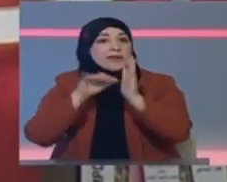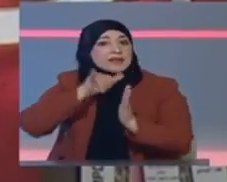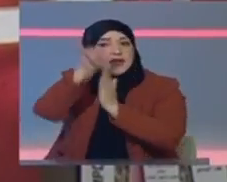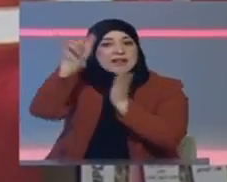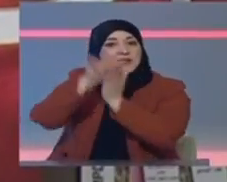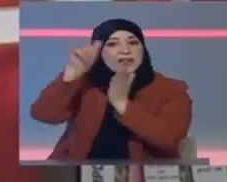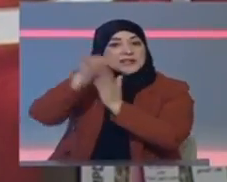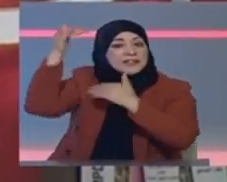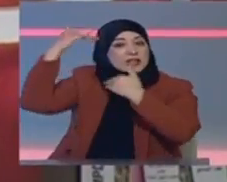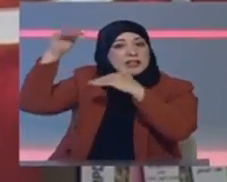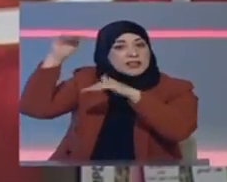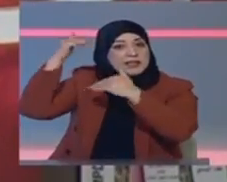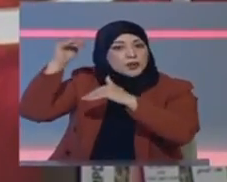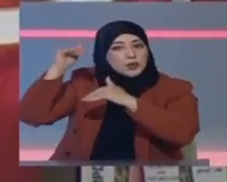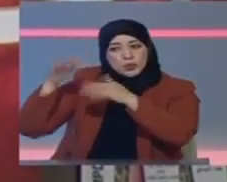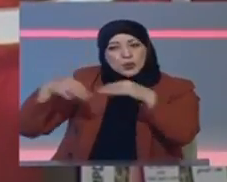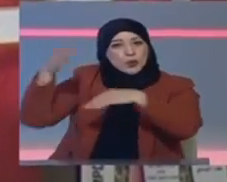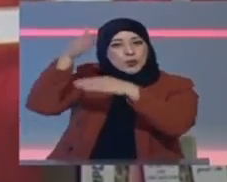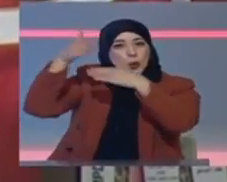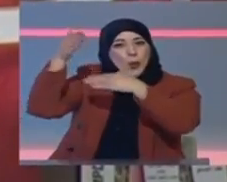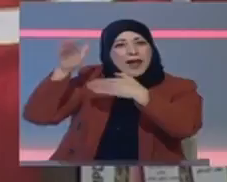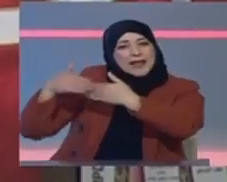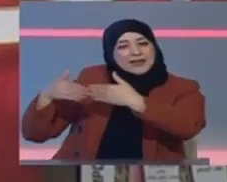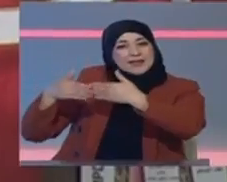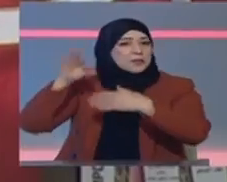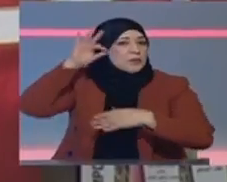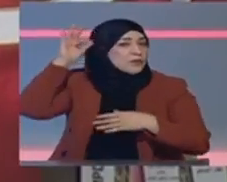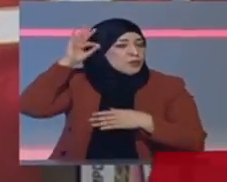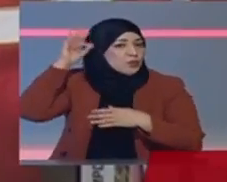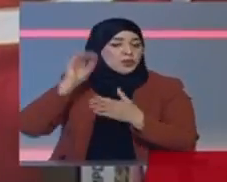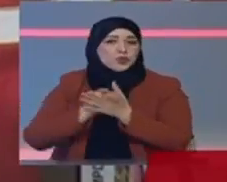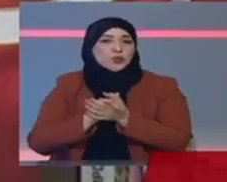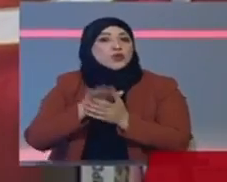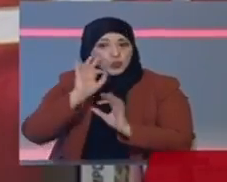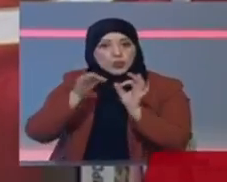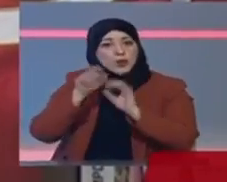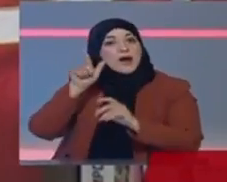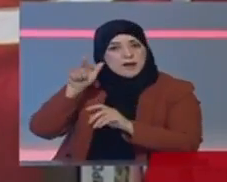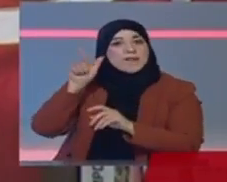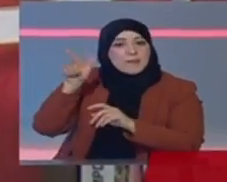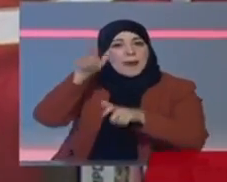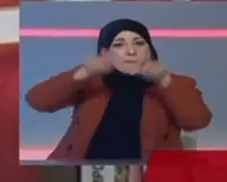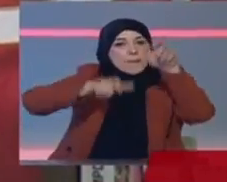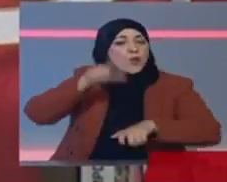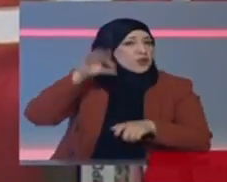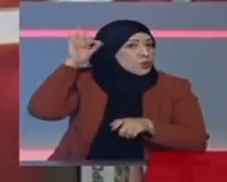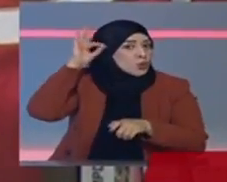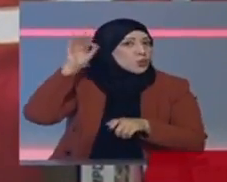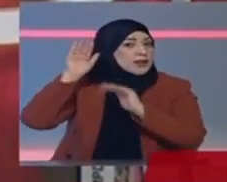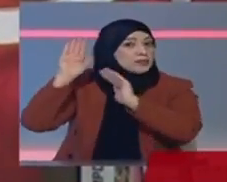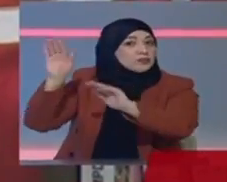بلدان القريبه واين هنالك مواطنين عالقين